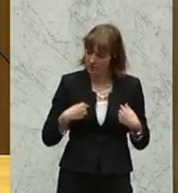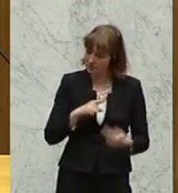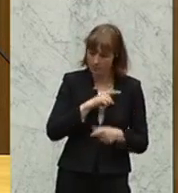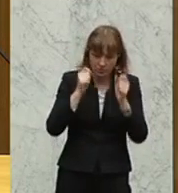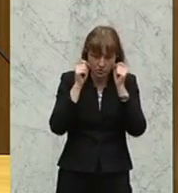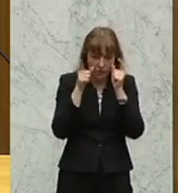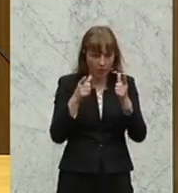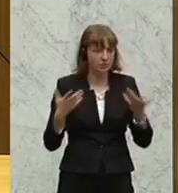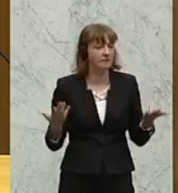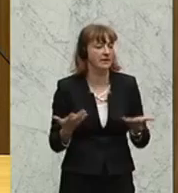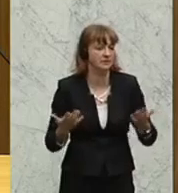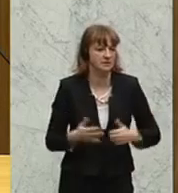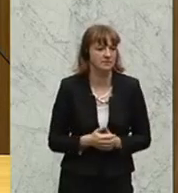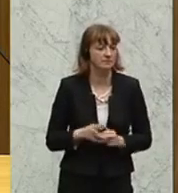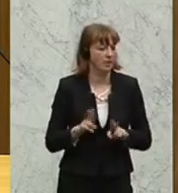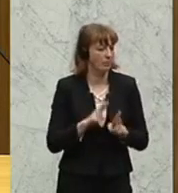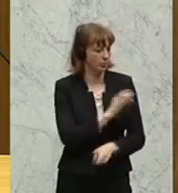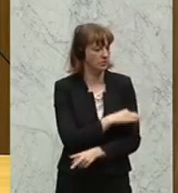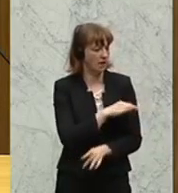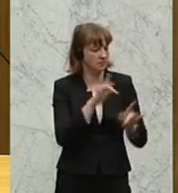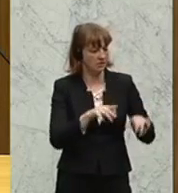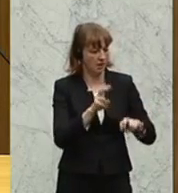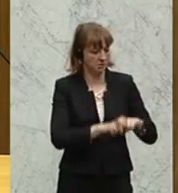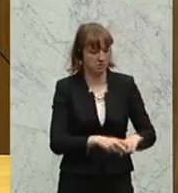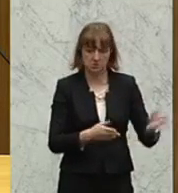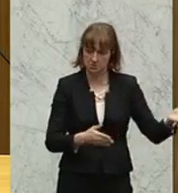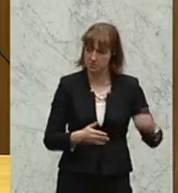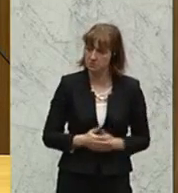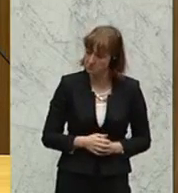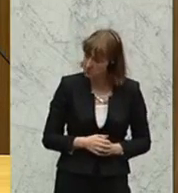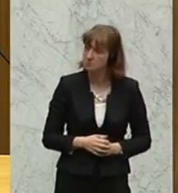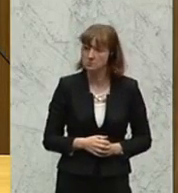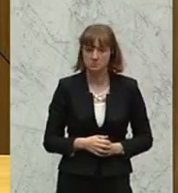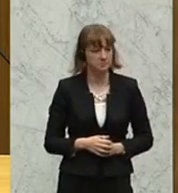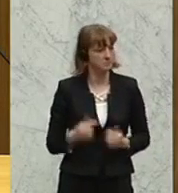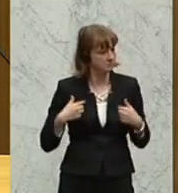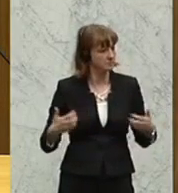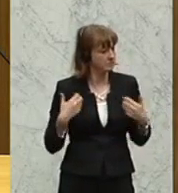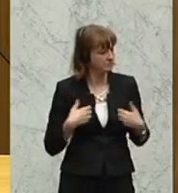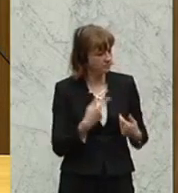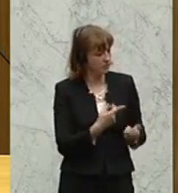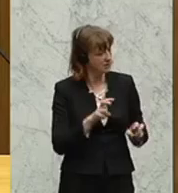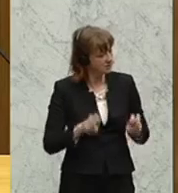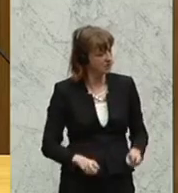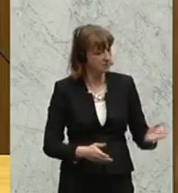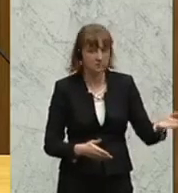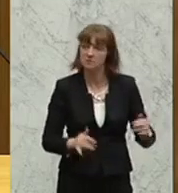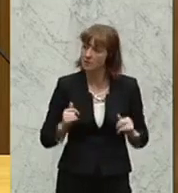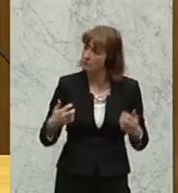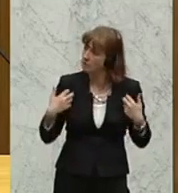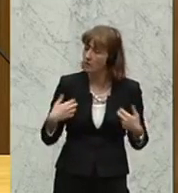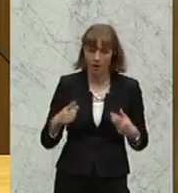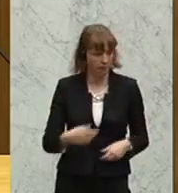und ich werde mitteilen, dass er laut Team Stronach ein österreichisches Kulturgut ist. Das wird ihn freuen.